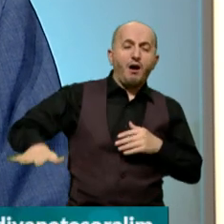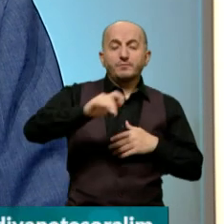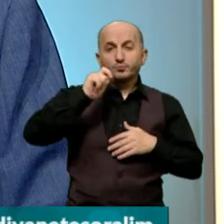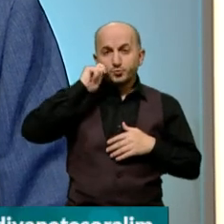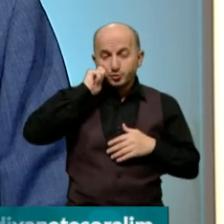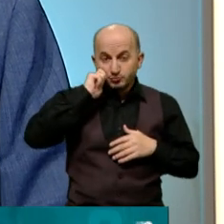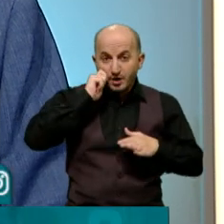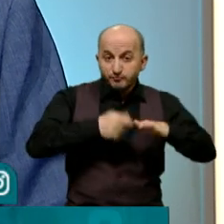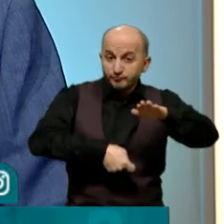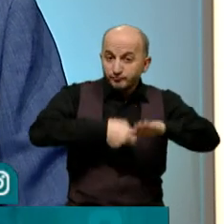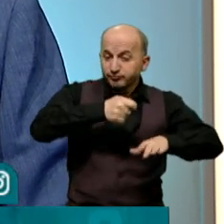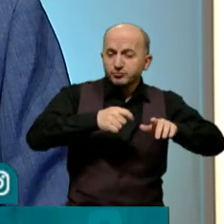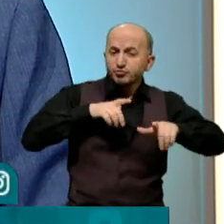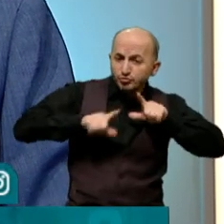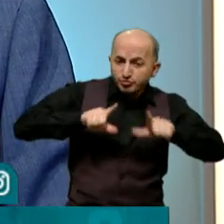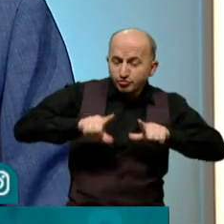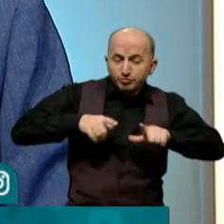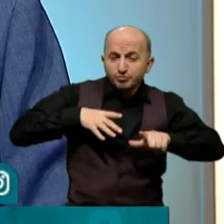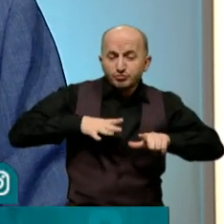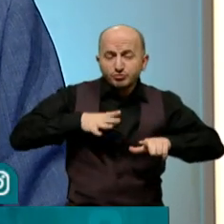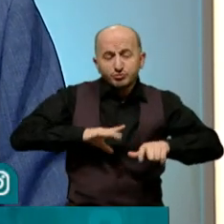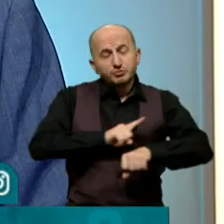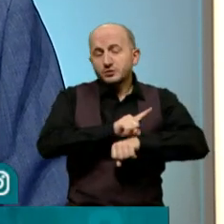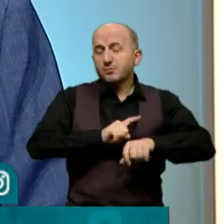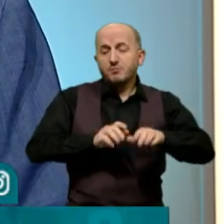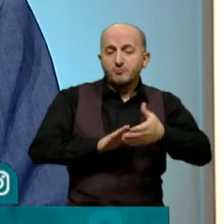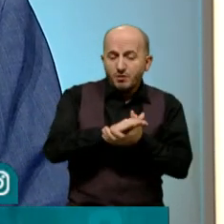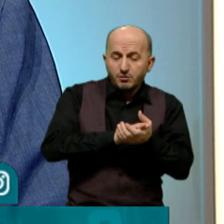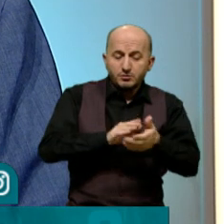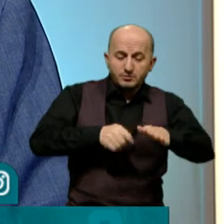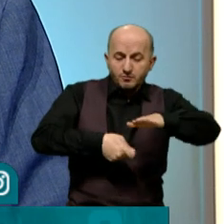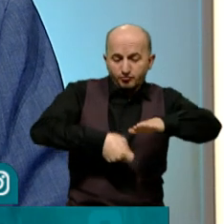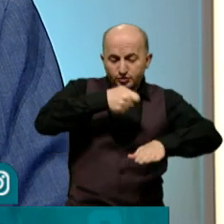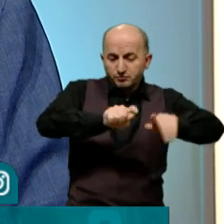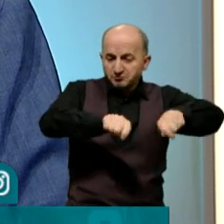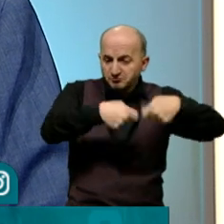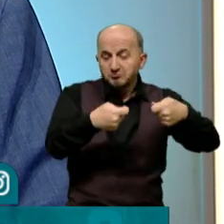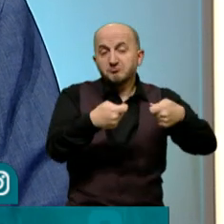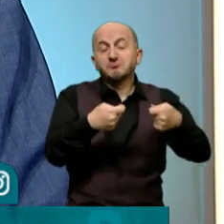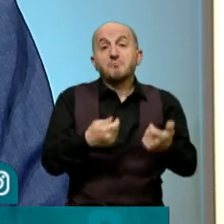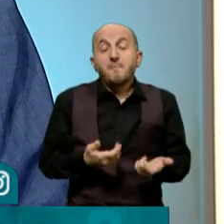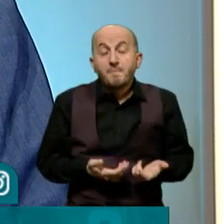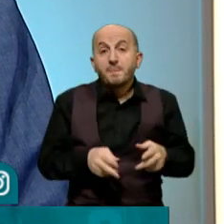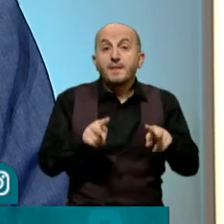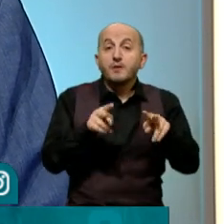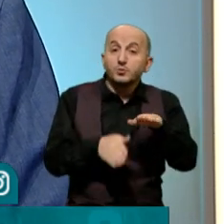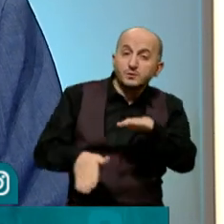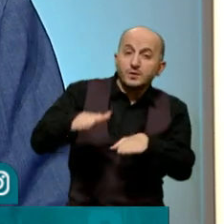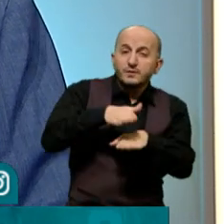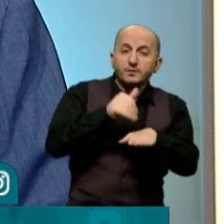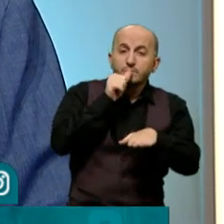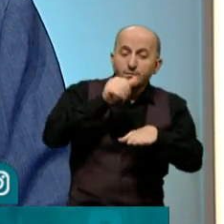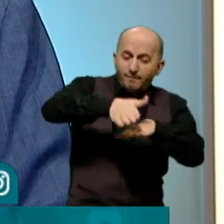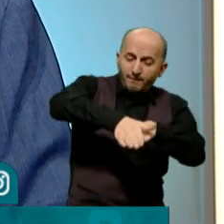Müslüman ihtiyaç duyduğu anda ayaklarına mest giyebilir ve bu mestler üzerine de